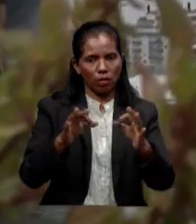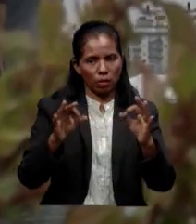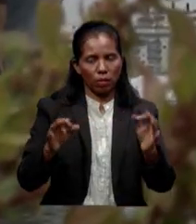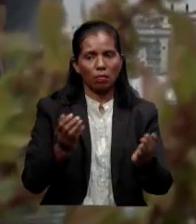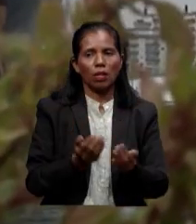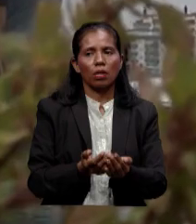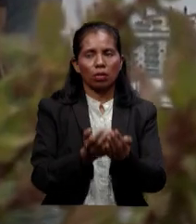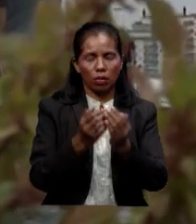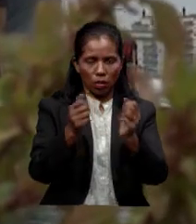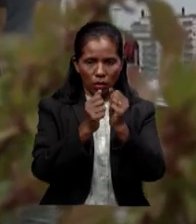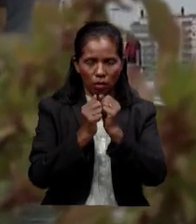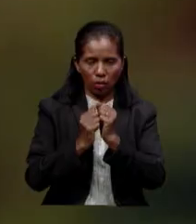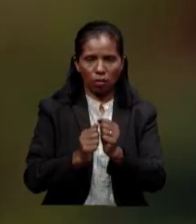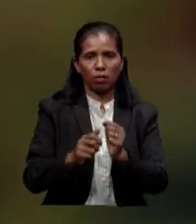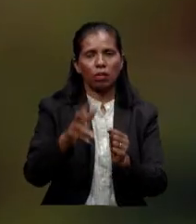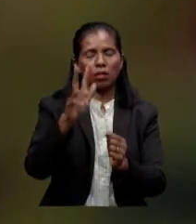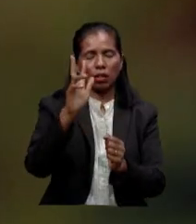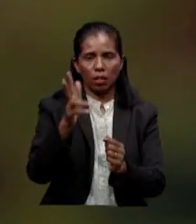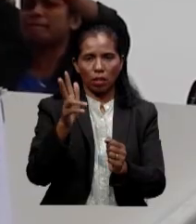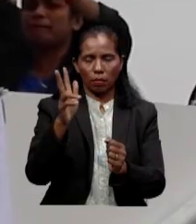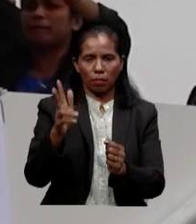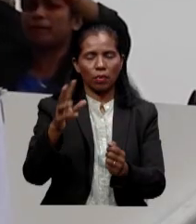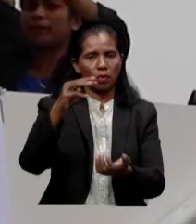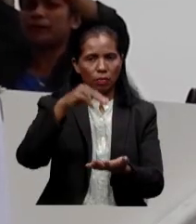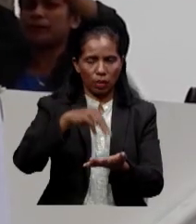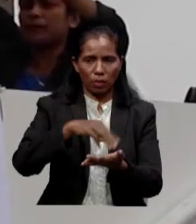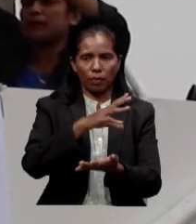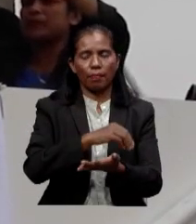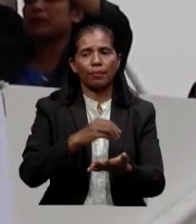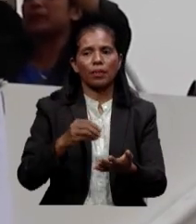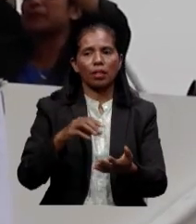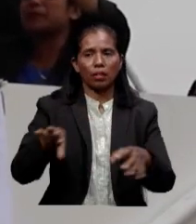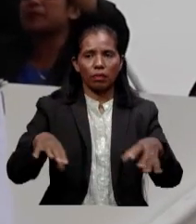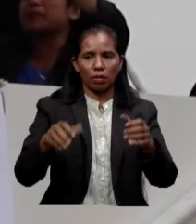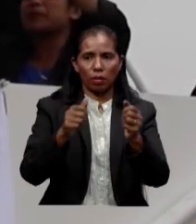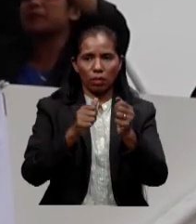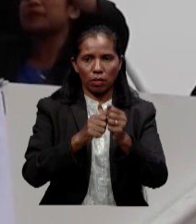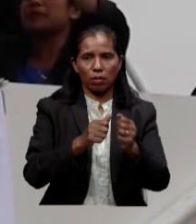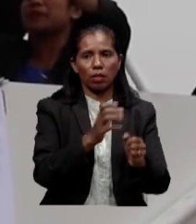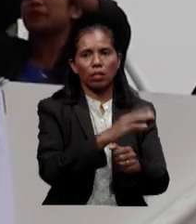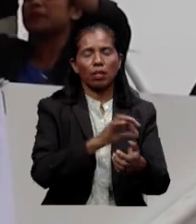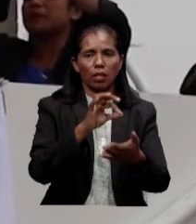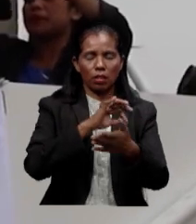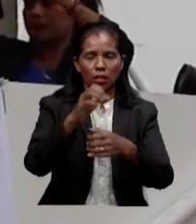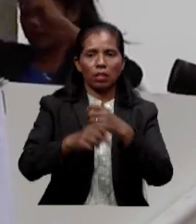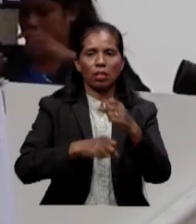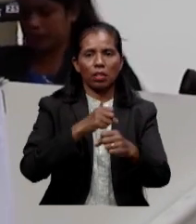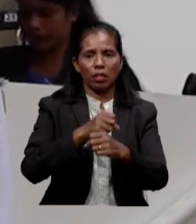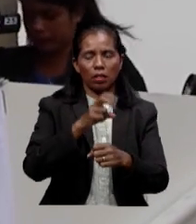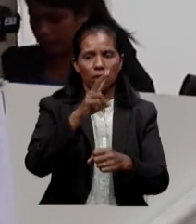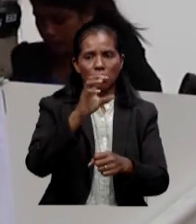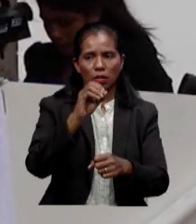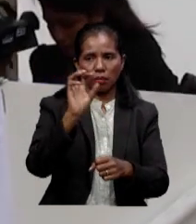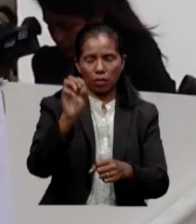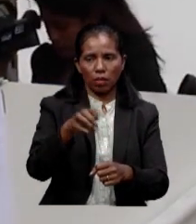ne hamutu to con tolunulu contrato ba proceso construção rohak solok assina ia tinang rihurua sanulu